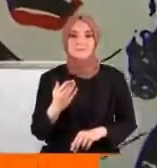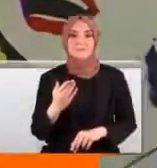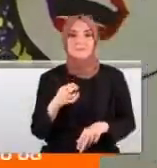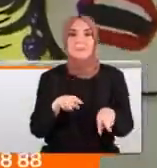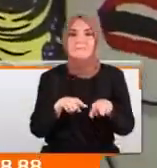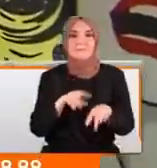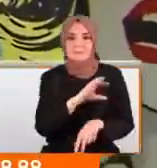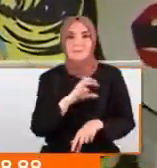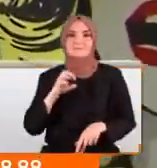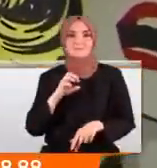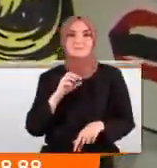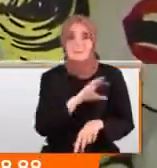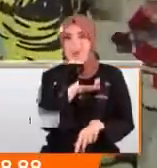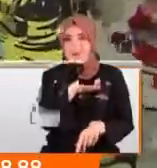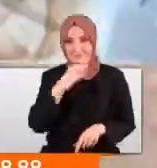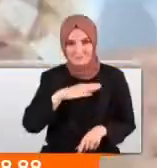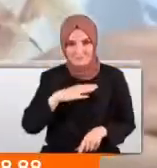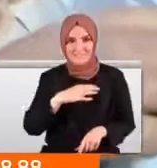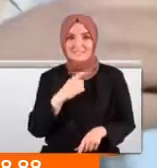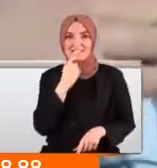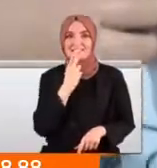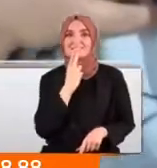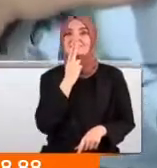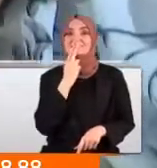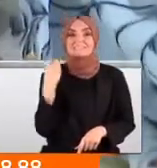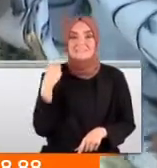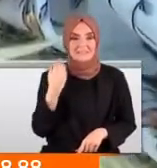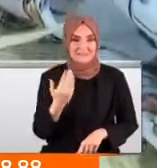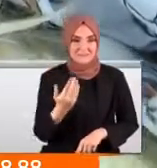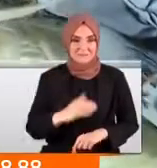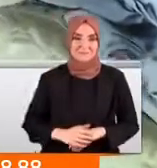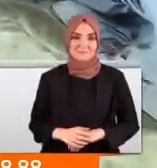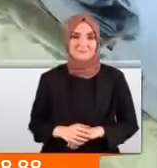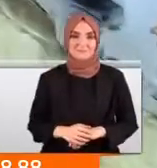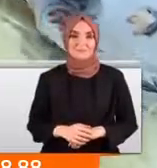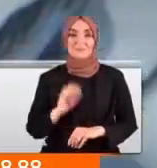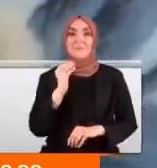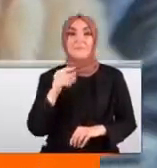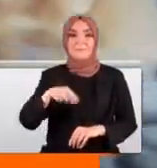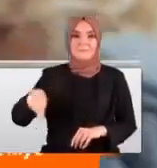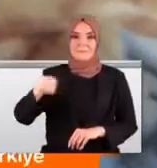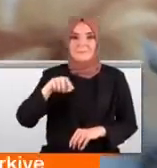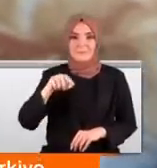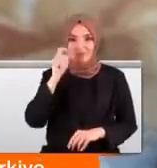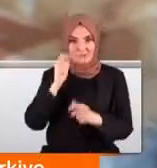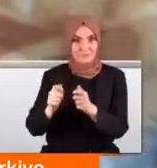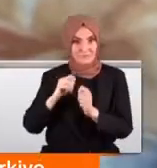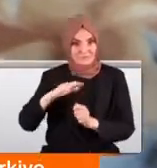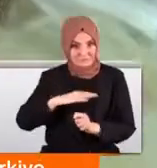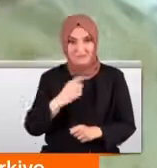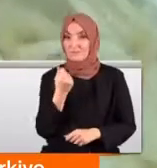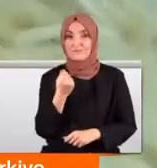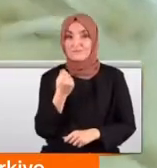ağzında, dişleri de yeni çıkmış. Reborn bebeklerinin kendileri kadar fiyatları da dikkat çekiyor. Yapımı biten